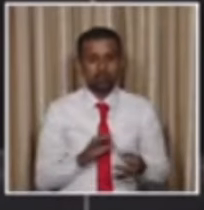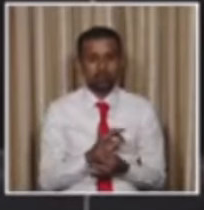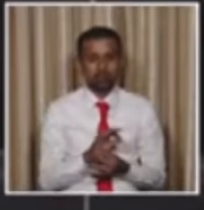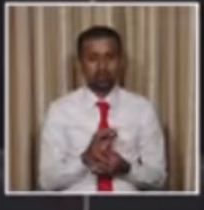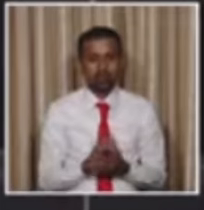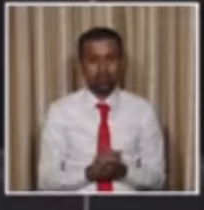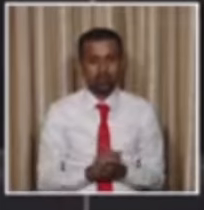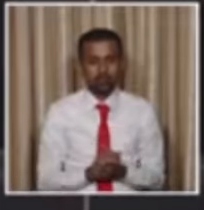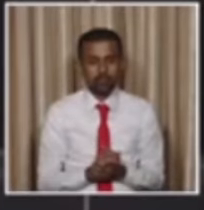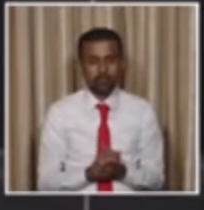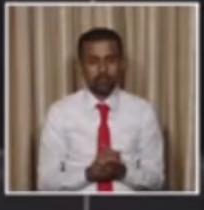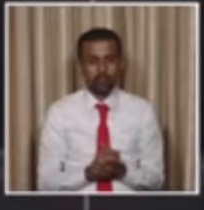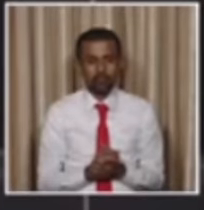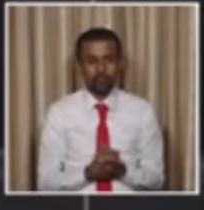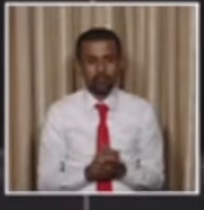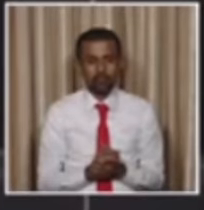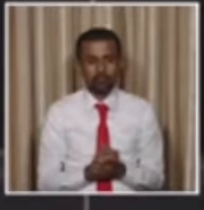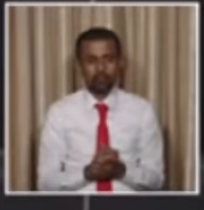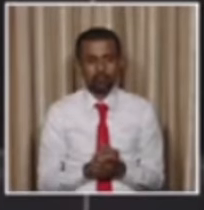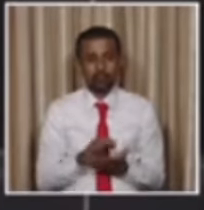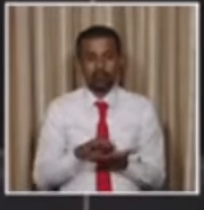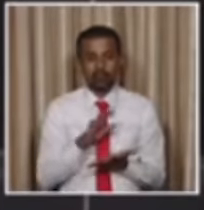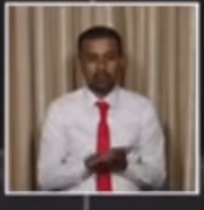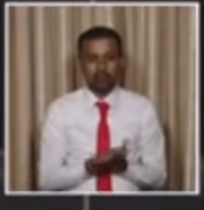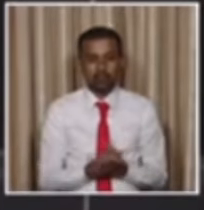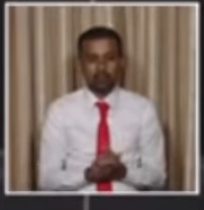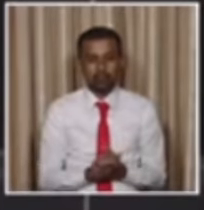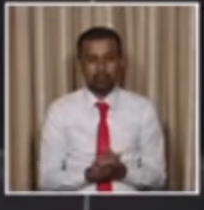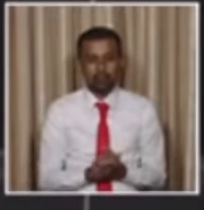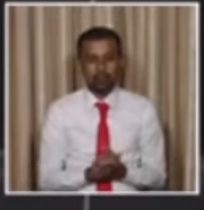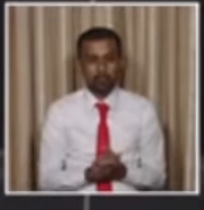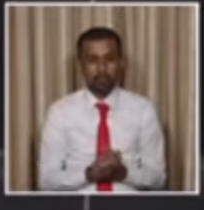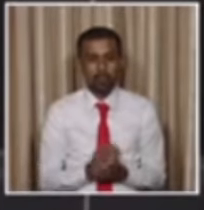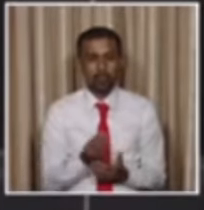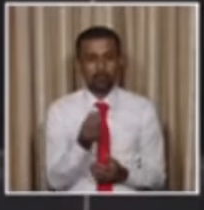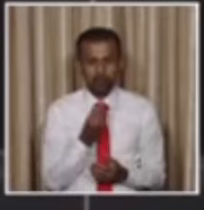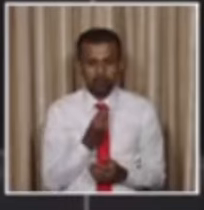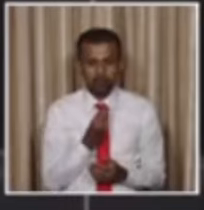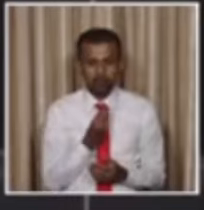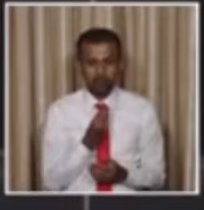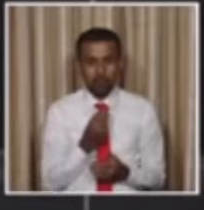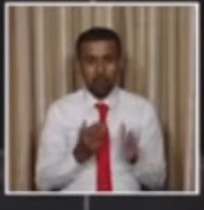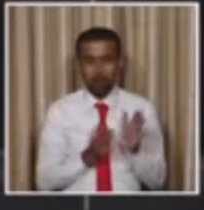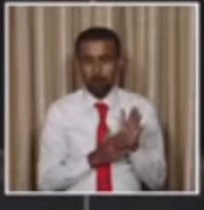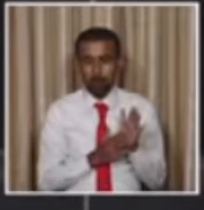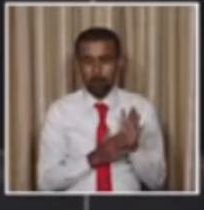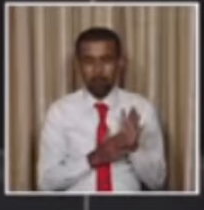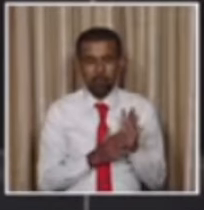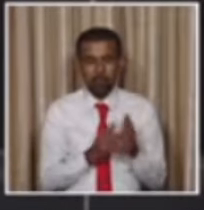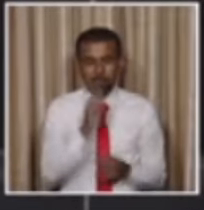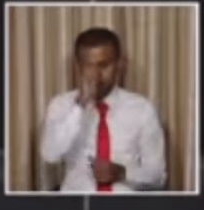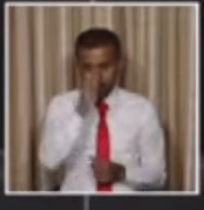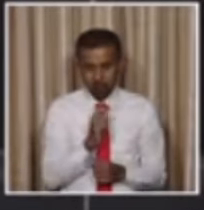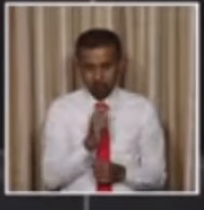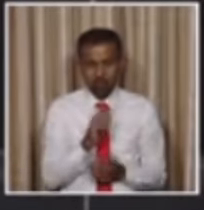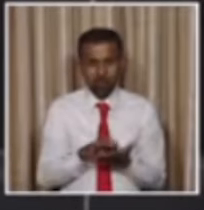ආරක්ෂා කිරීමයි. ඒ තීරණය ගත්ත මයින්දයාපා අභේවර්ධන